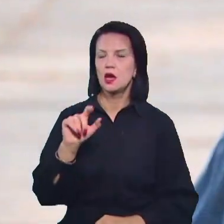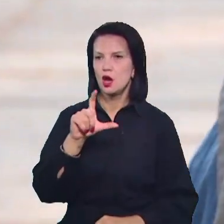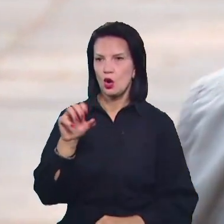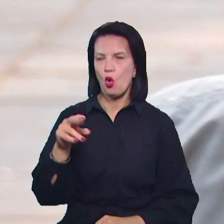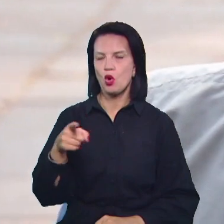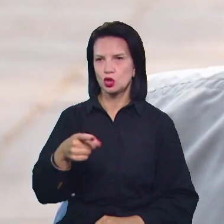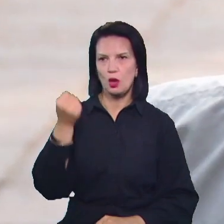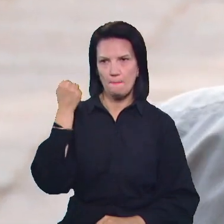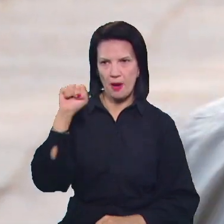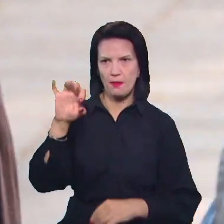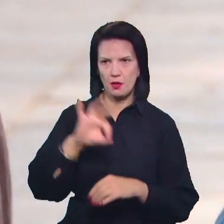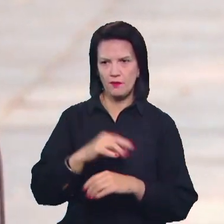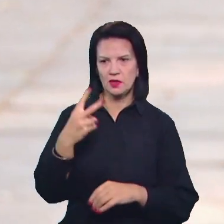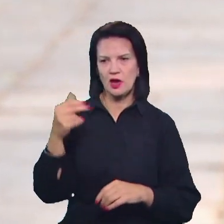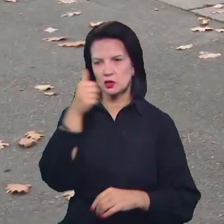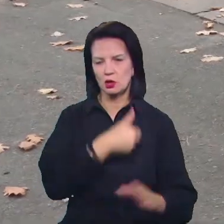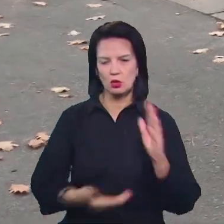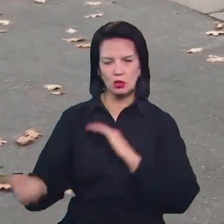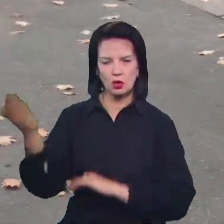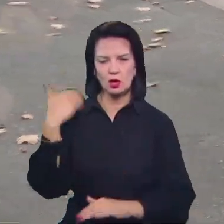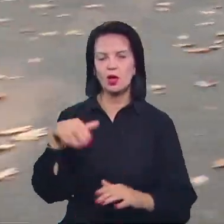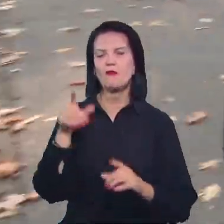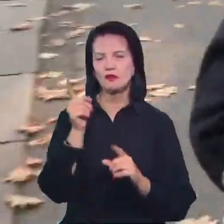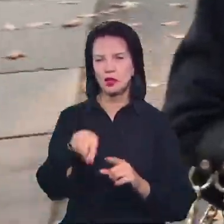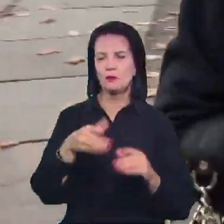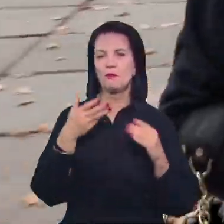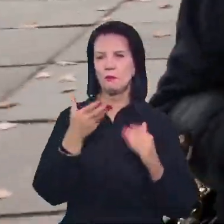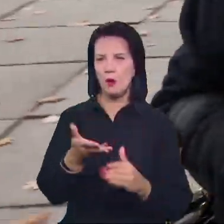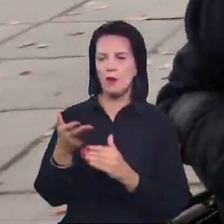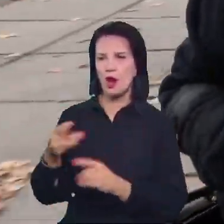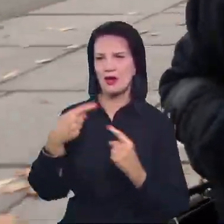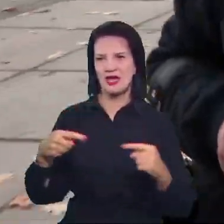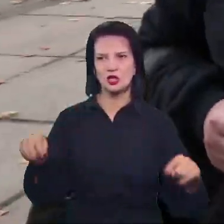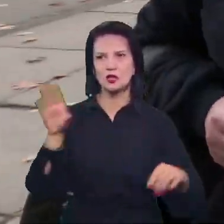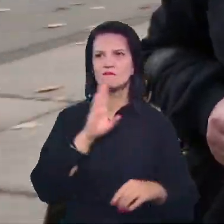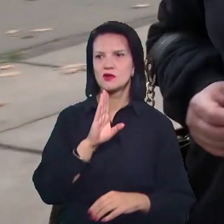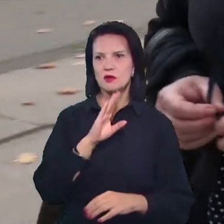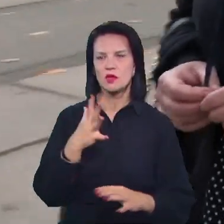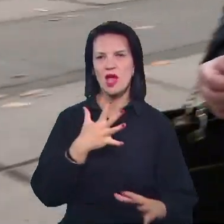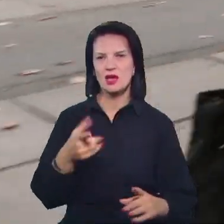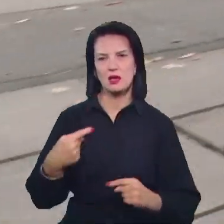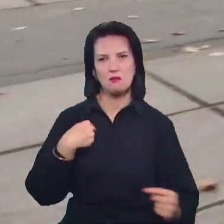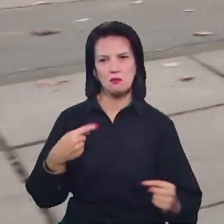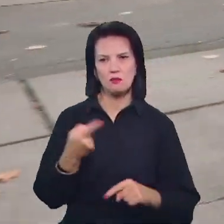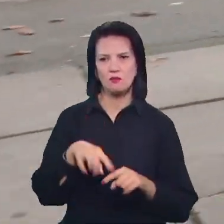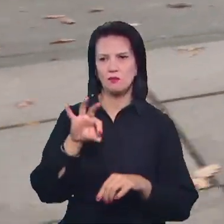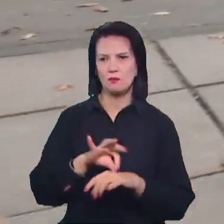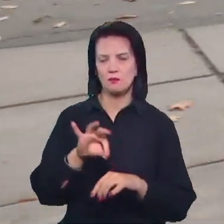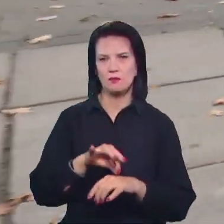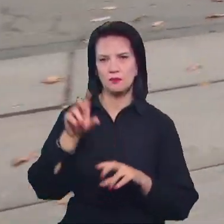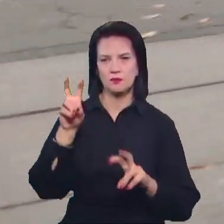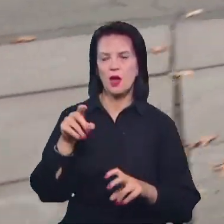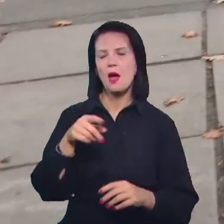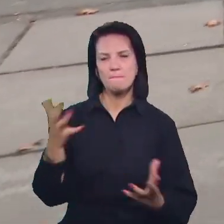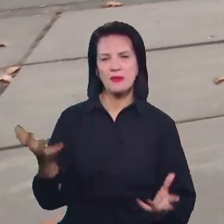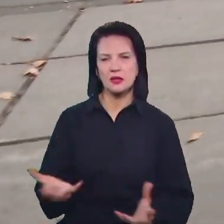пані Ольга 20 років тому, втім продовжує допомагати іншим жінкам, які страждають від цієї недуги. Підтримує їх психологічно і не